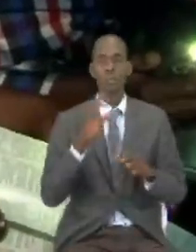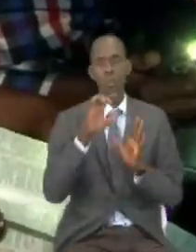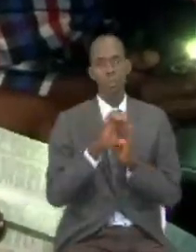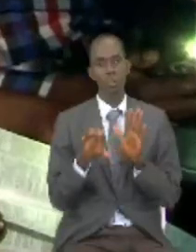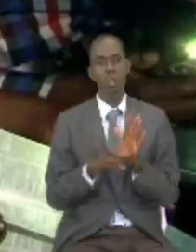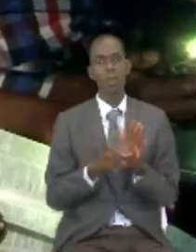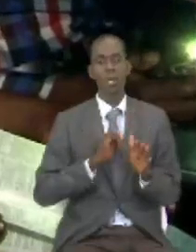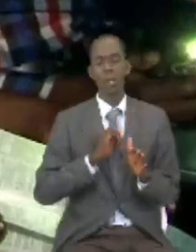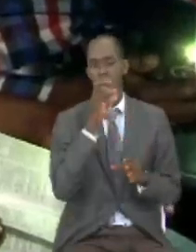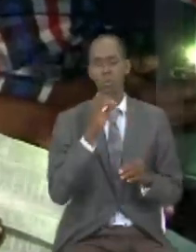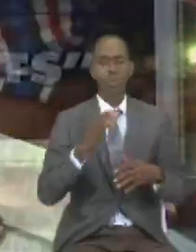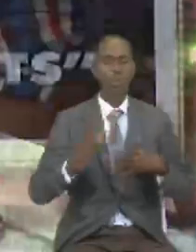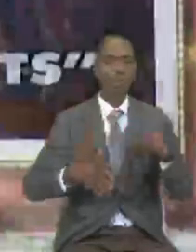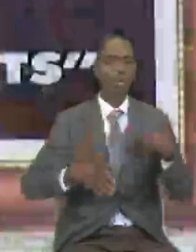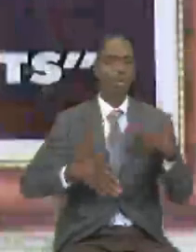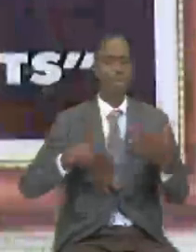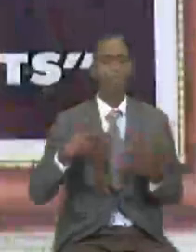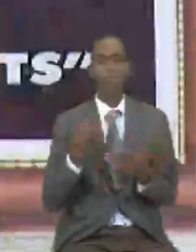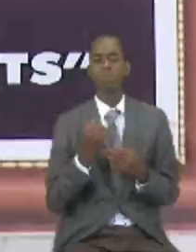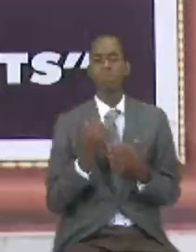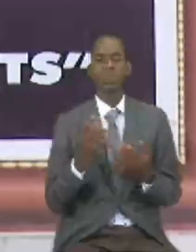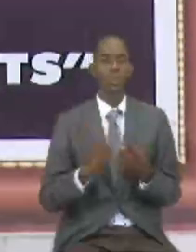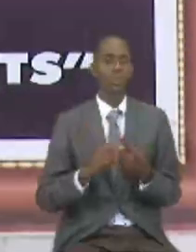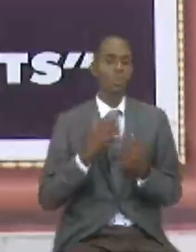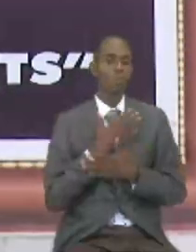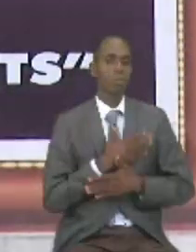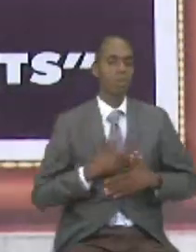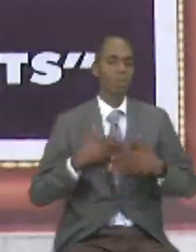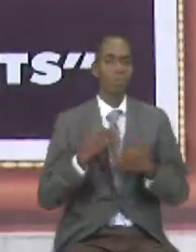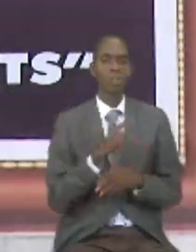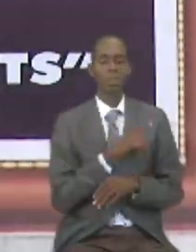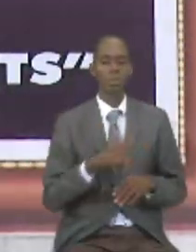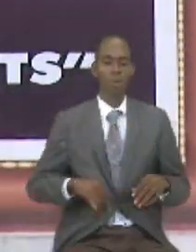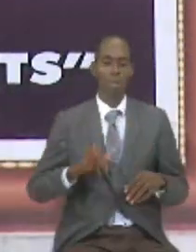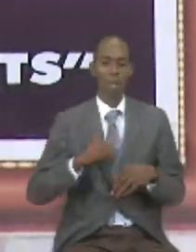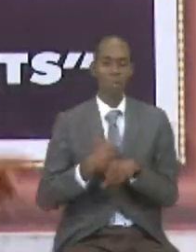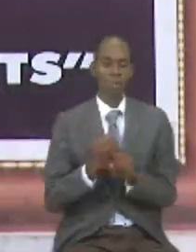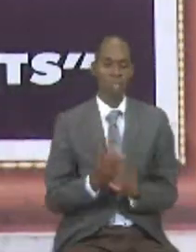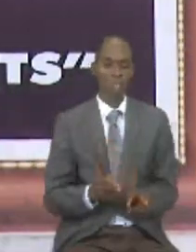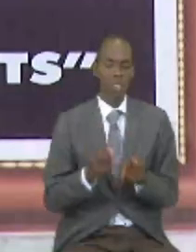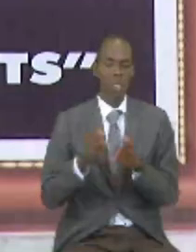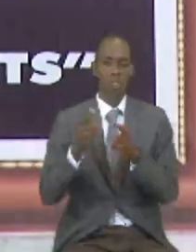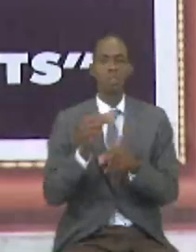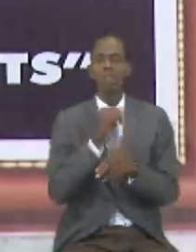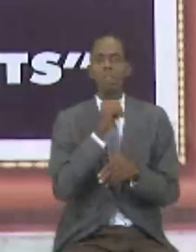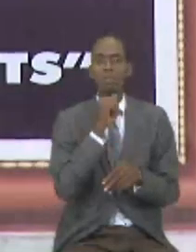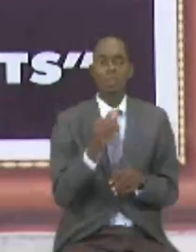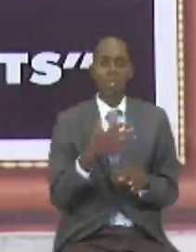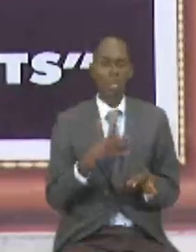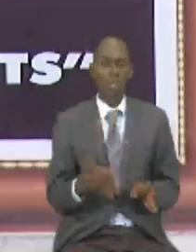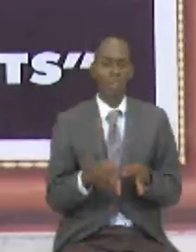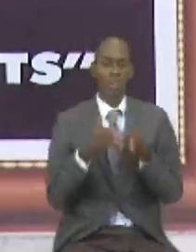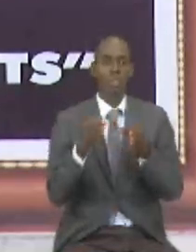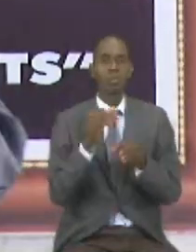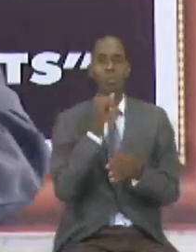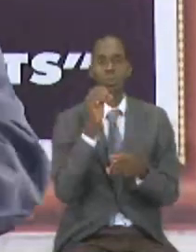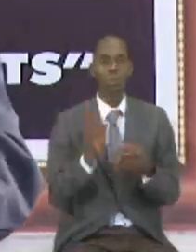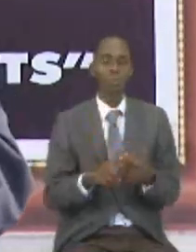très empressé, je suis très content. Je désire plaire au Seigneur. Alors je me hâte, je ne diffère point d'observer